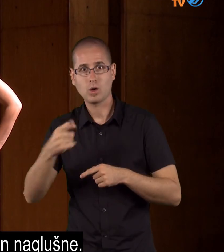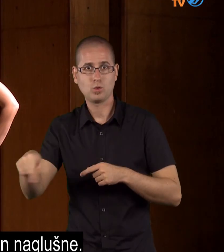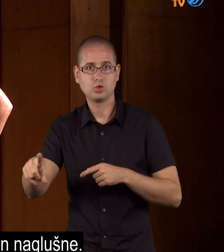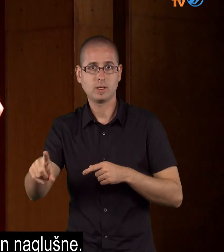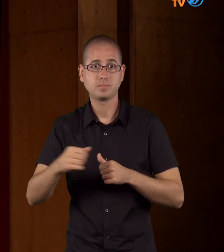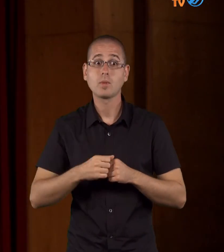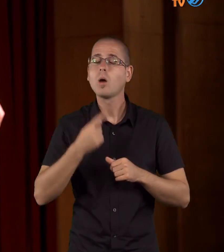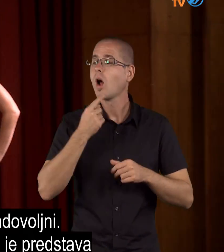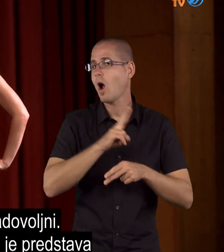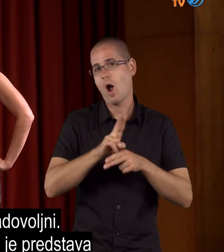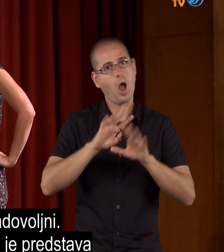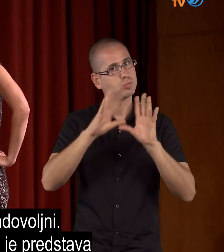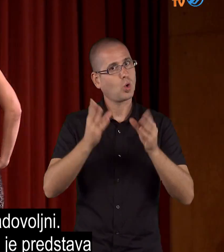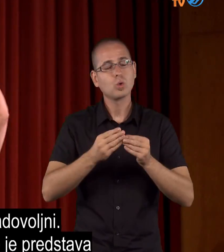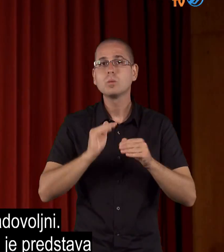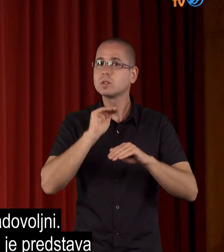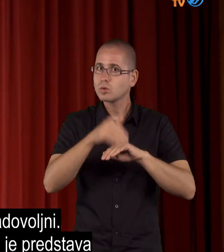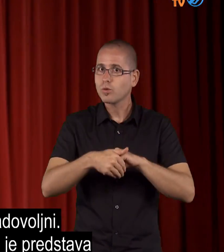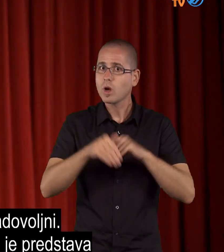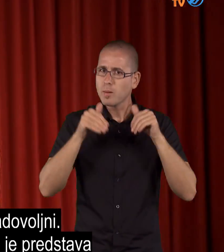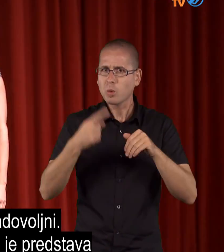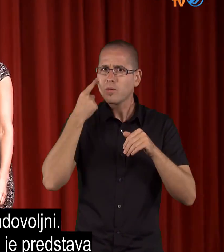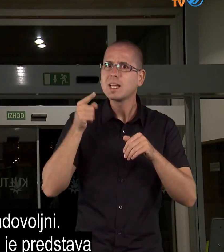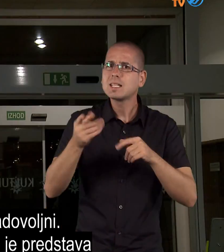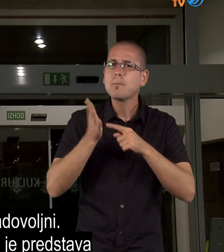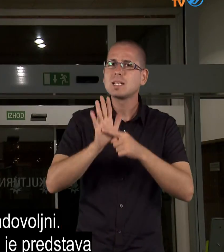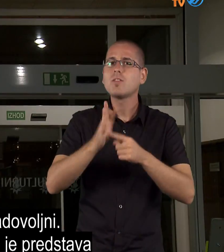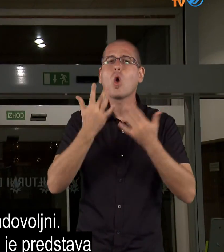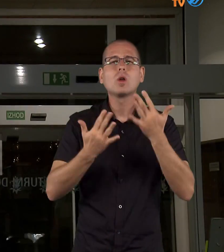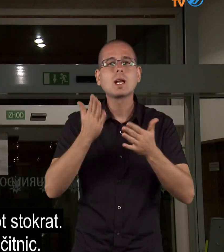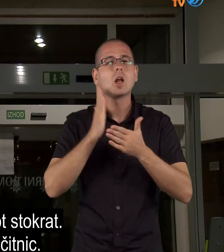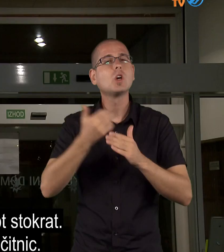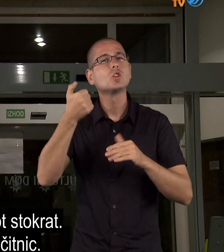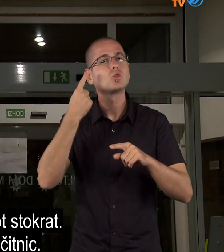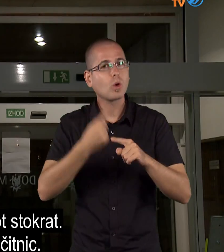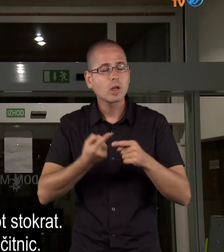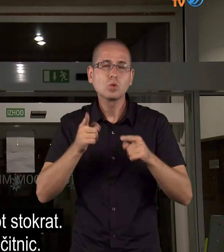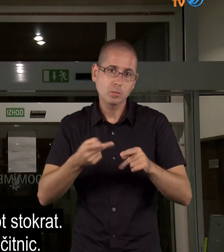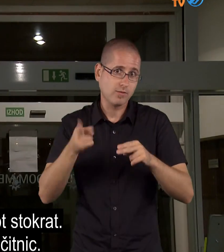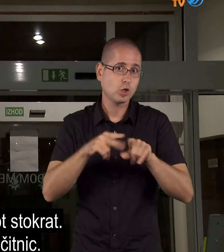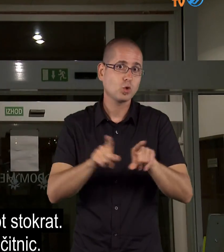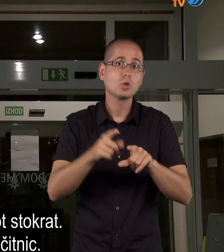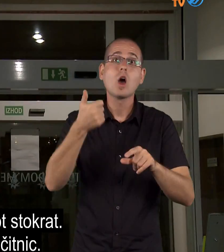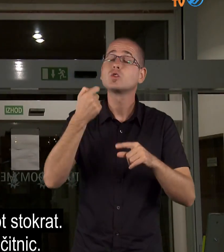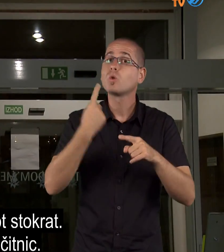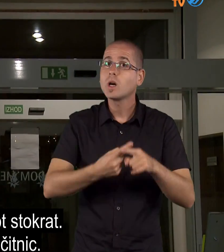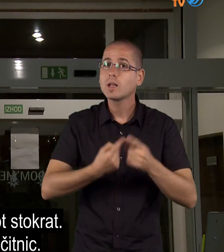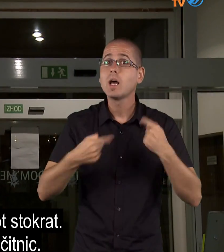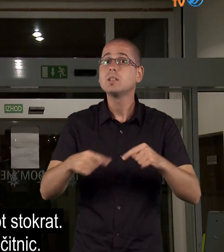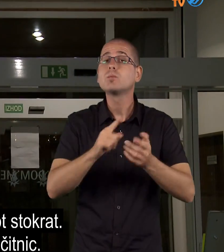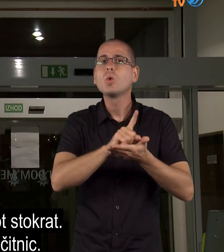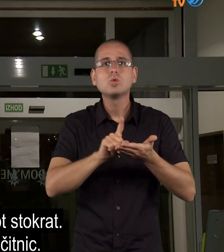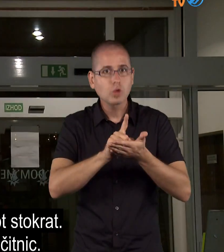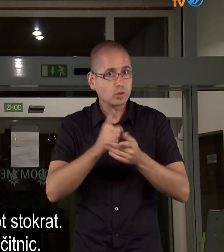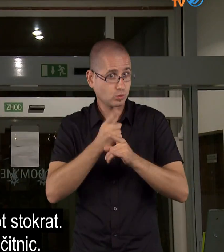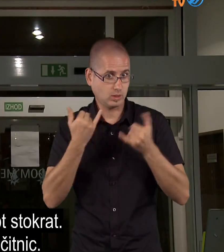naglušne. Absolutno smo zadovoljni, glede na to, da moramo vedeti, da se je ta predstava odigrala že 100-krat oziroma večkrat 100-krat, da smo